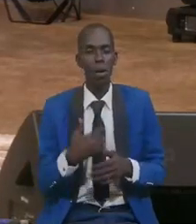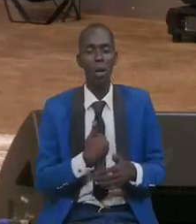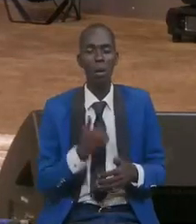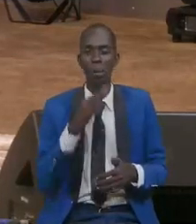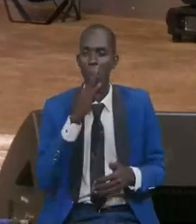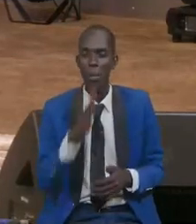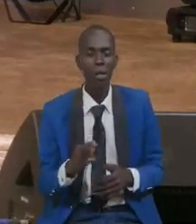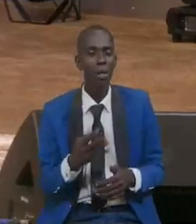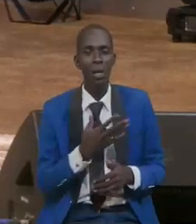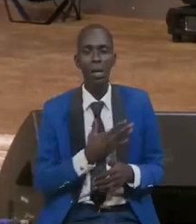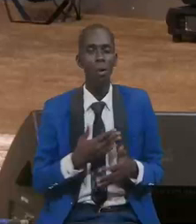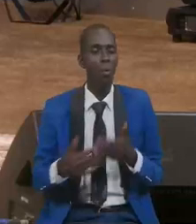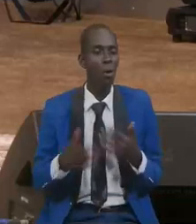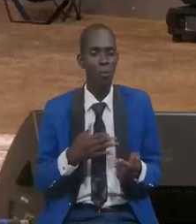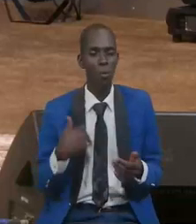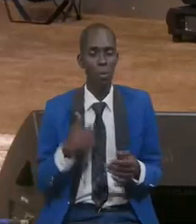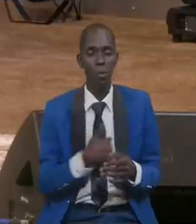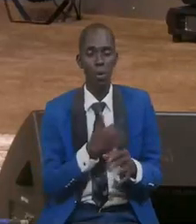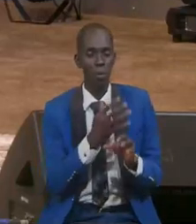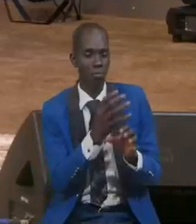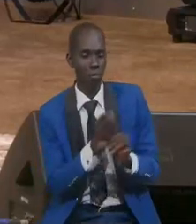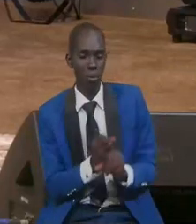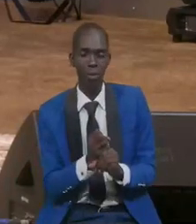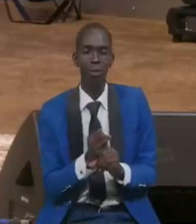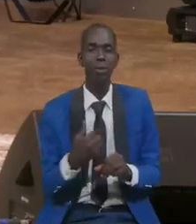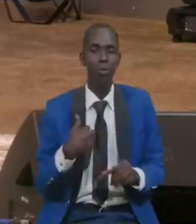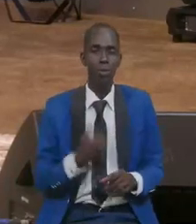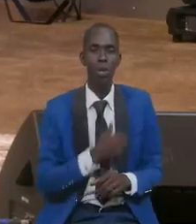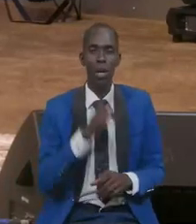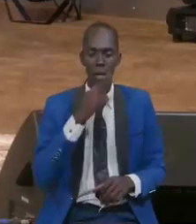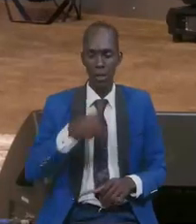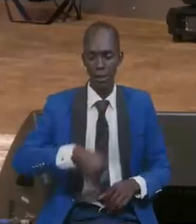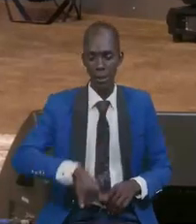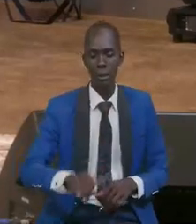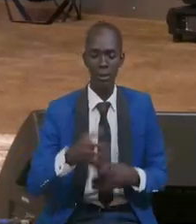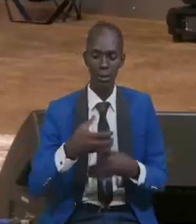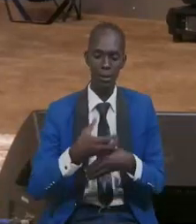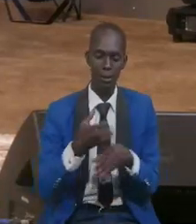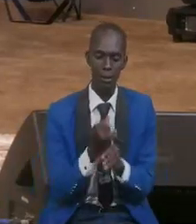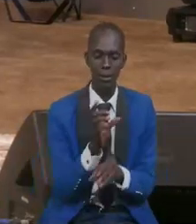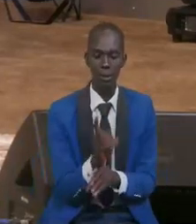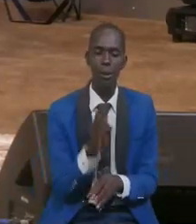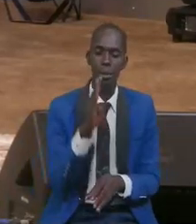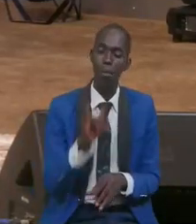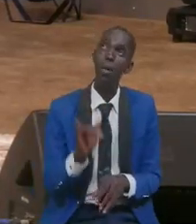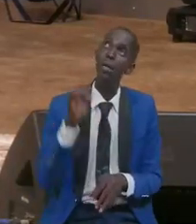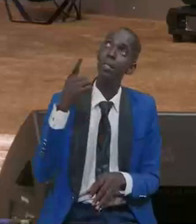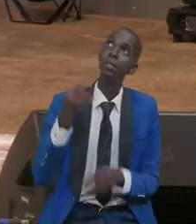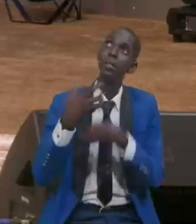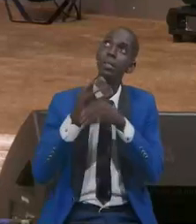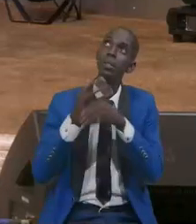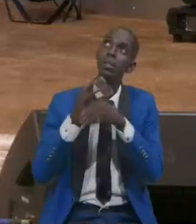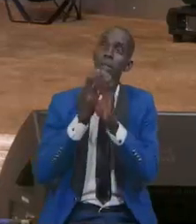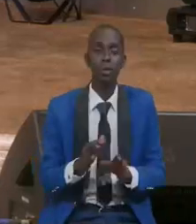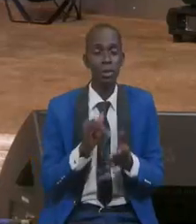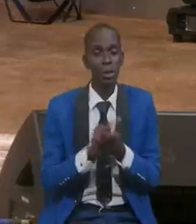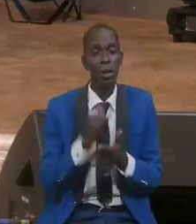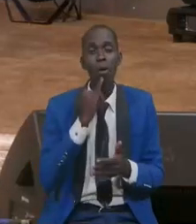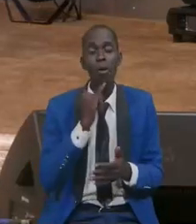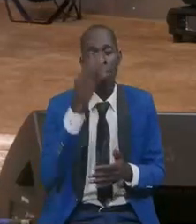nous possédions, nous devons toujours savoir que nous sommes créés. Il nous a créés et nous n'avons aucun droit, aucune